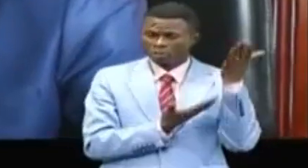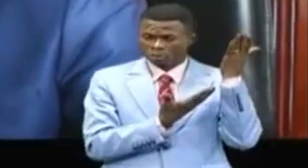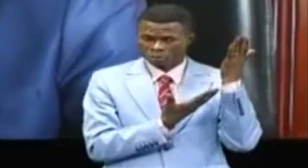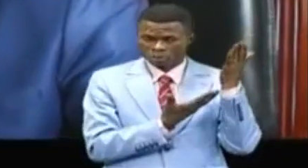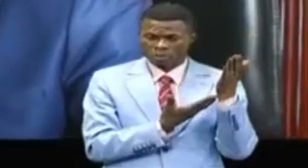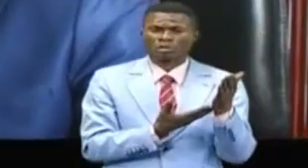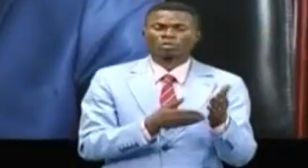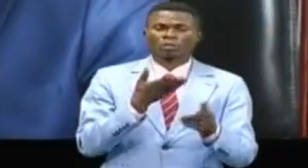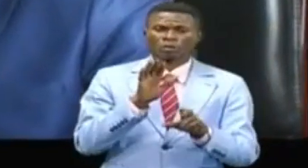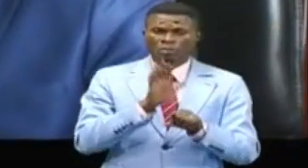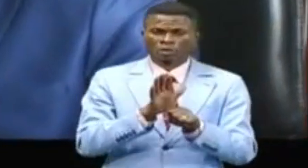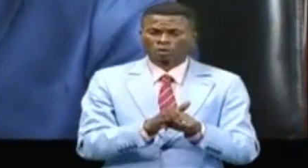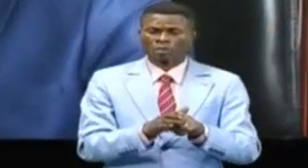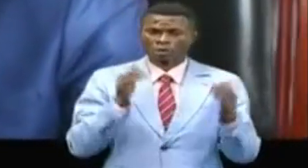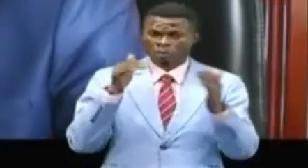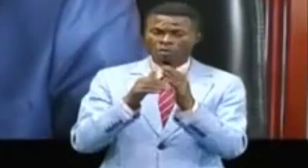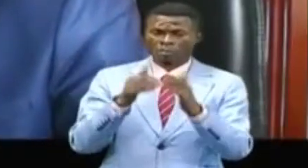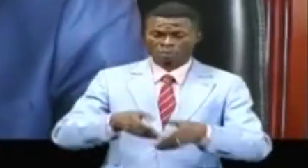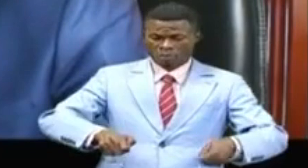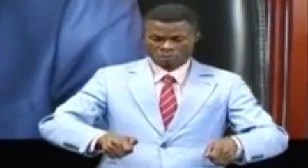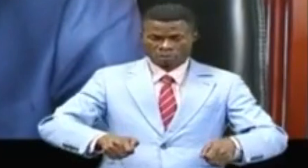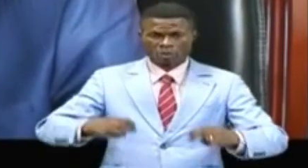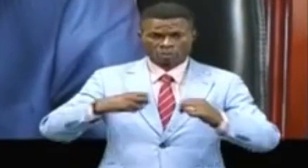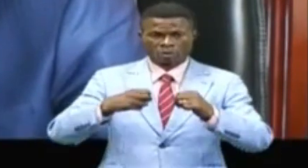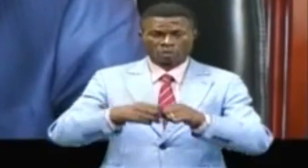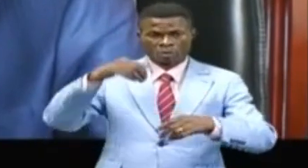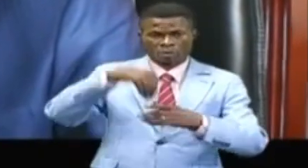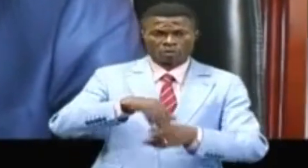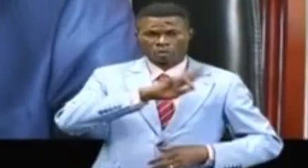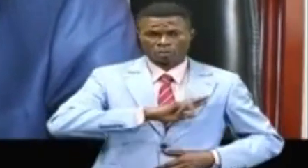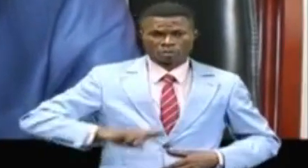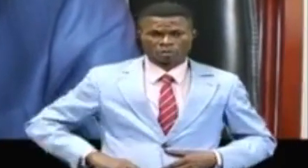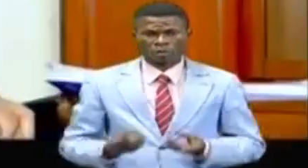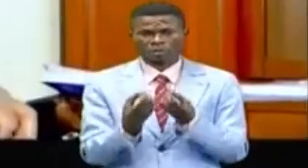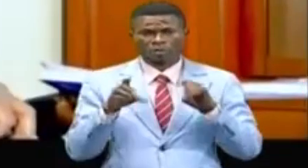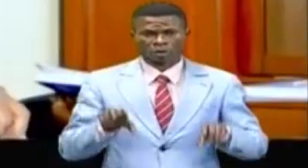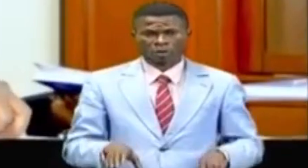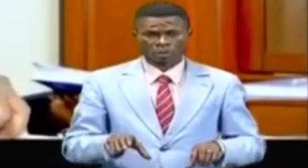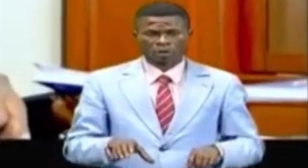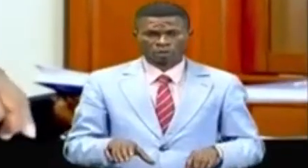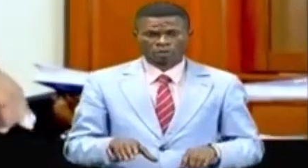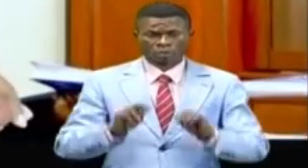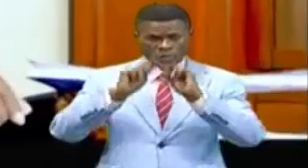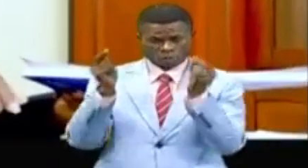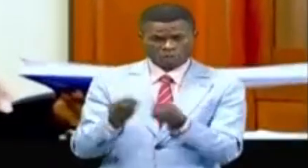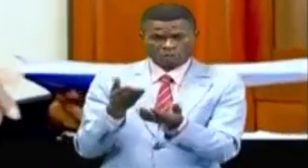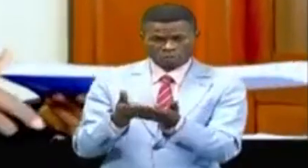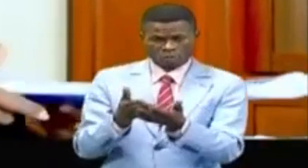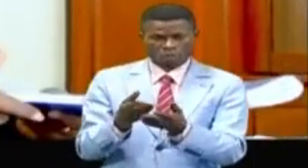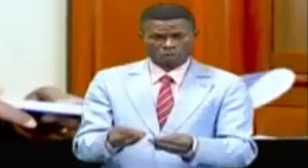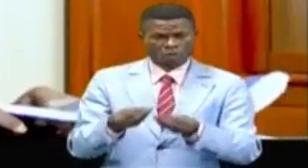de valeur compétitive des batteries électriques en République démocratique du Congo. Cette structure